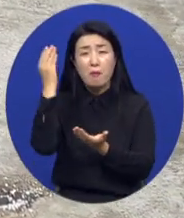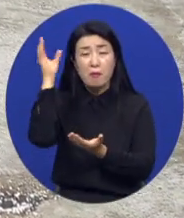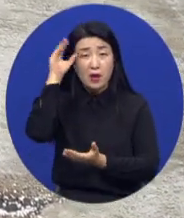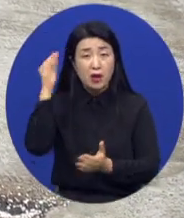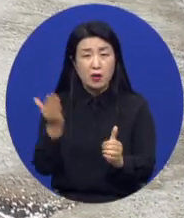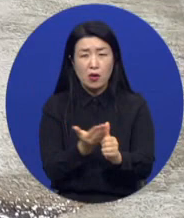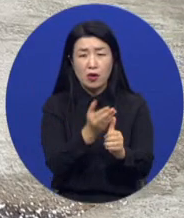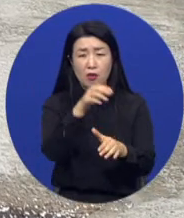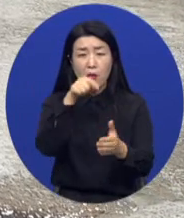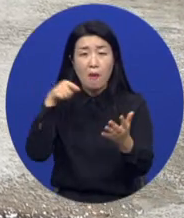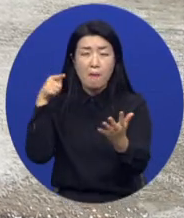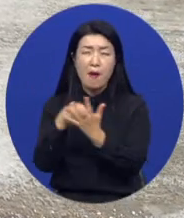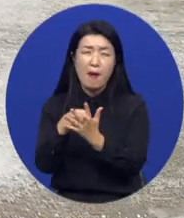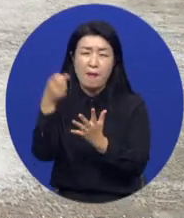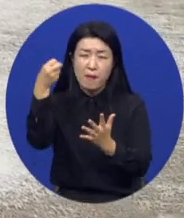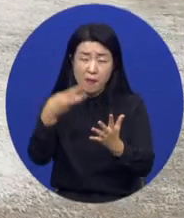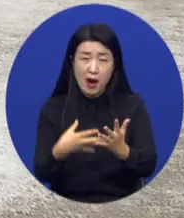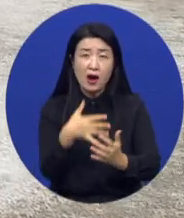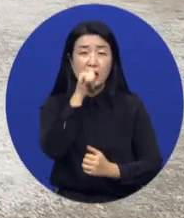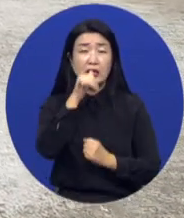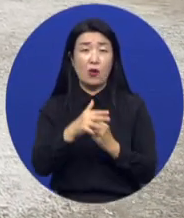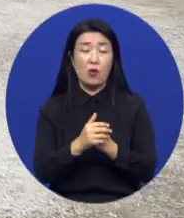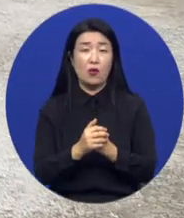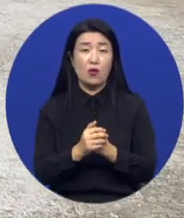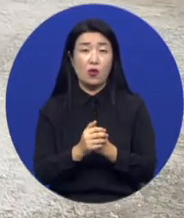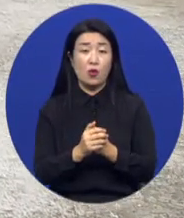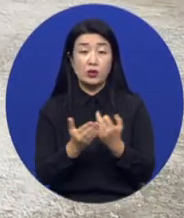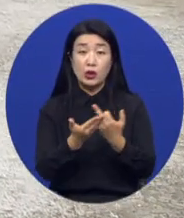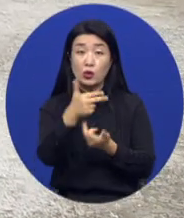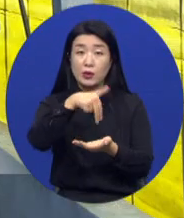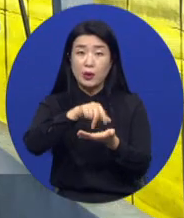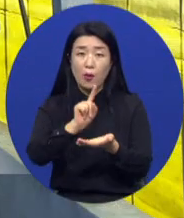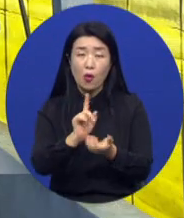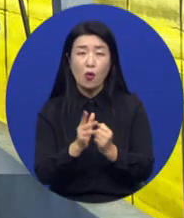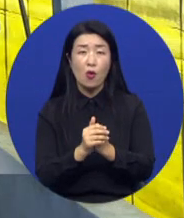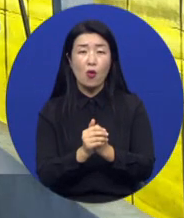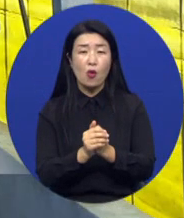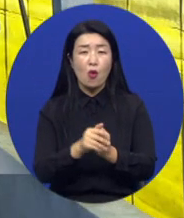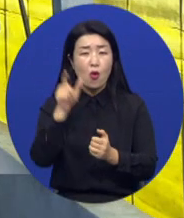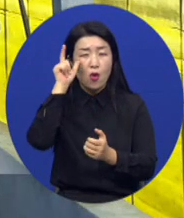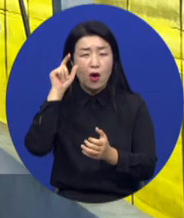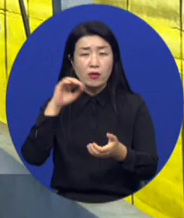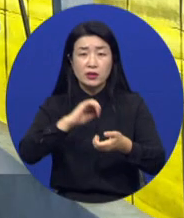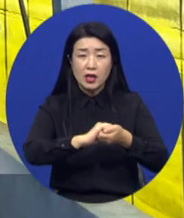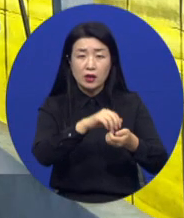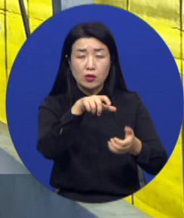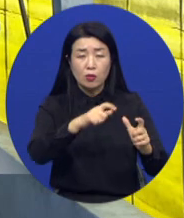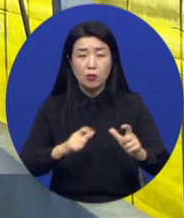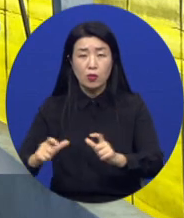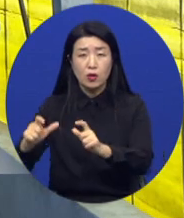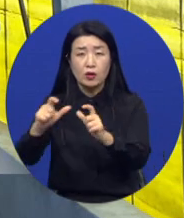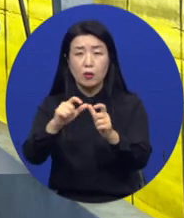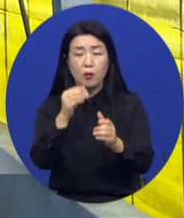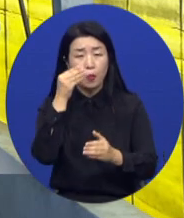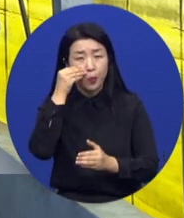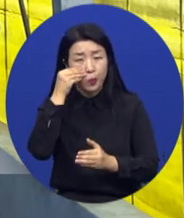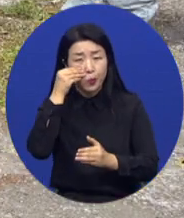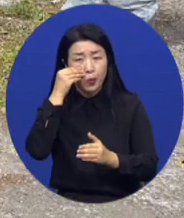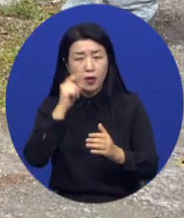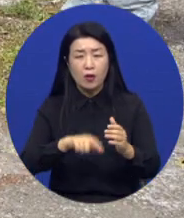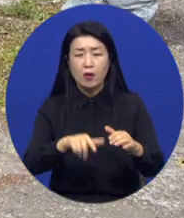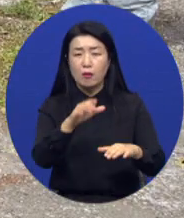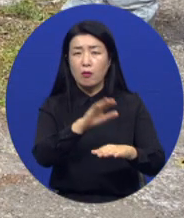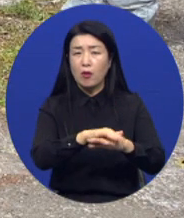사역하던 농장들이 무더기로 적발됐습니다 제주도는 가축사유기 제한된 역사 문화 환경 보존 지역의